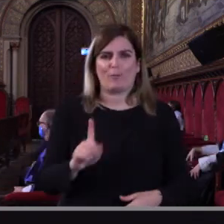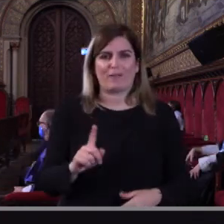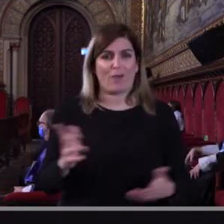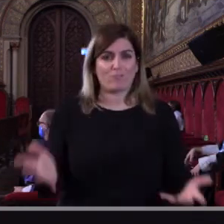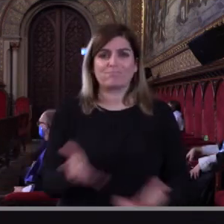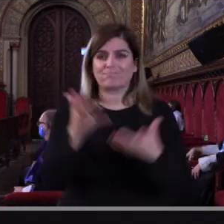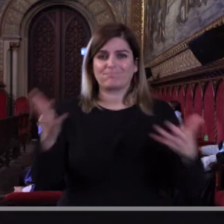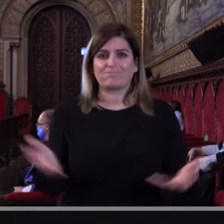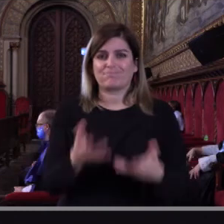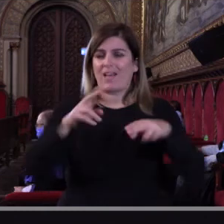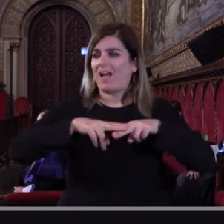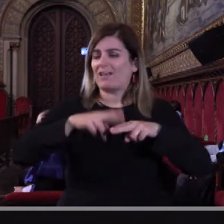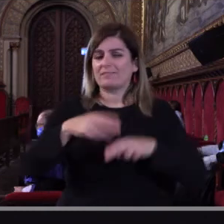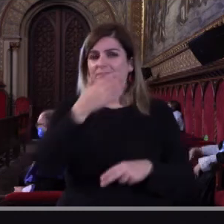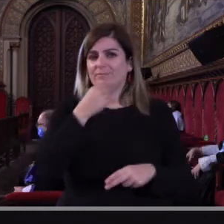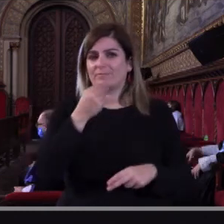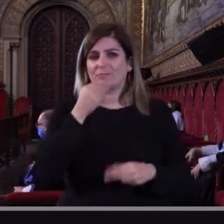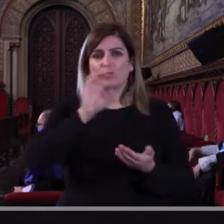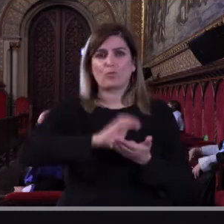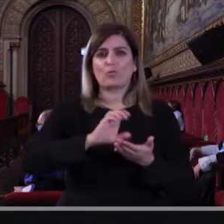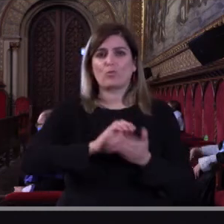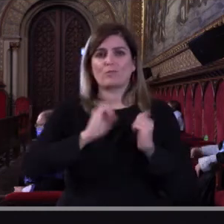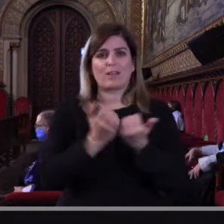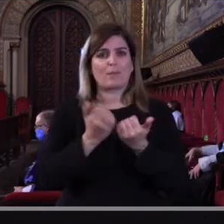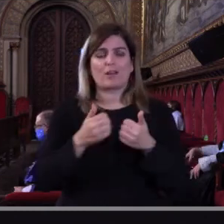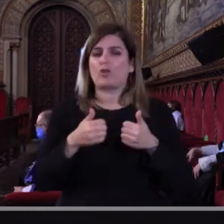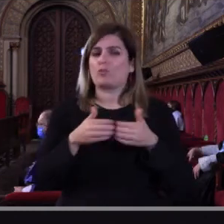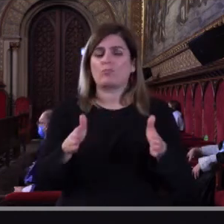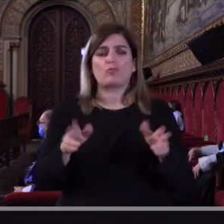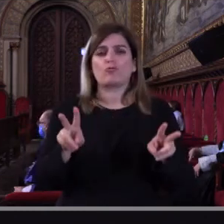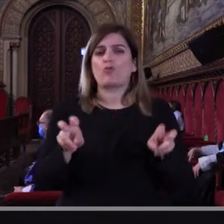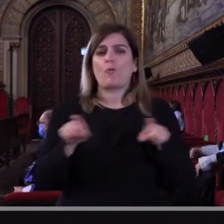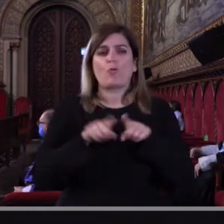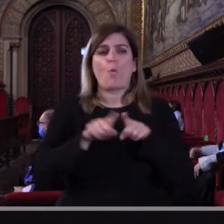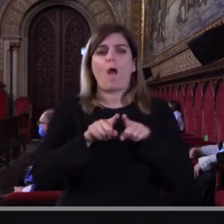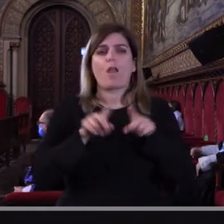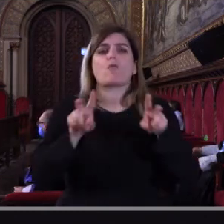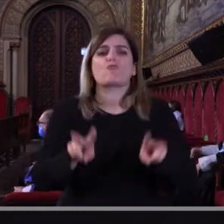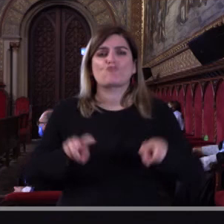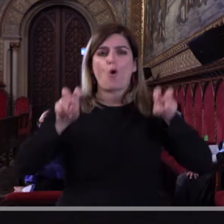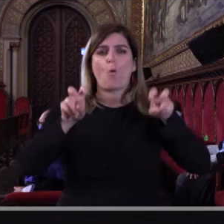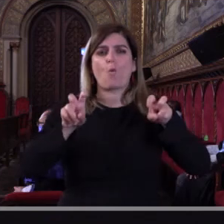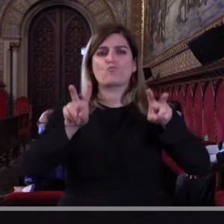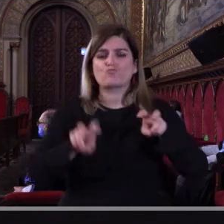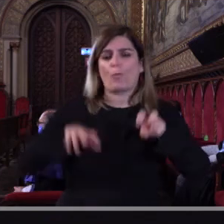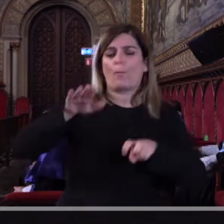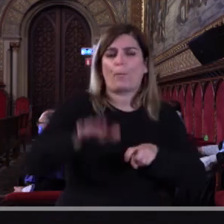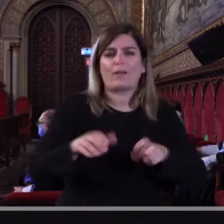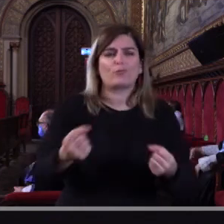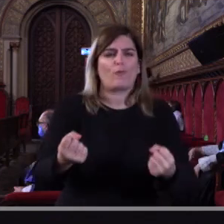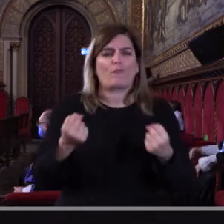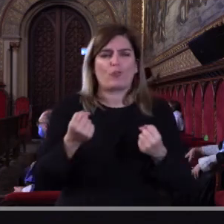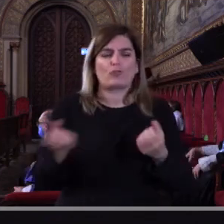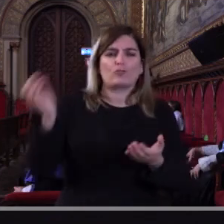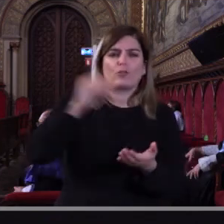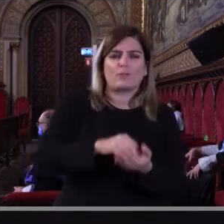que conté aquest acte. Un nou acadèmic, un nou curs acadèmic, és com tornar a començar a agafar forces per viure noves experiències a